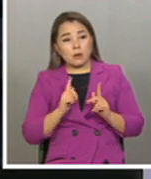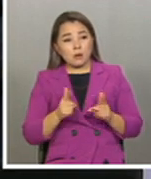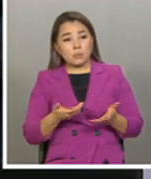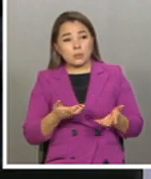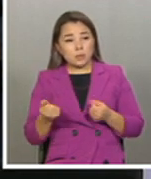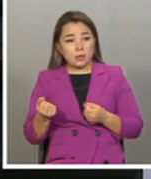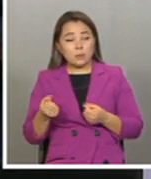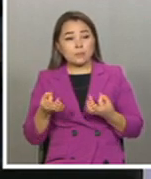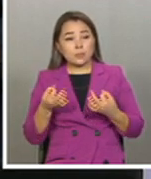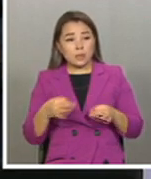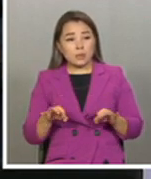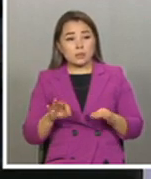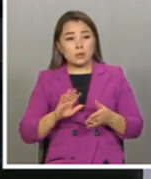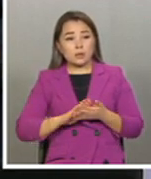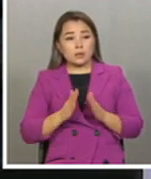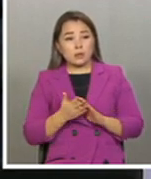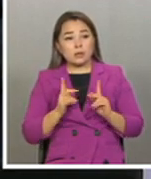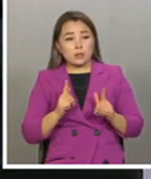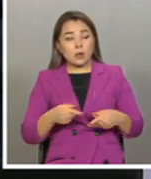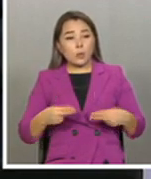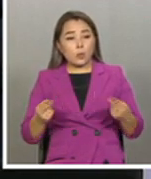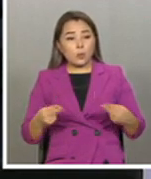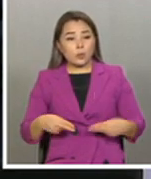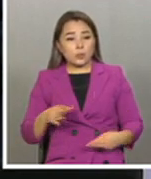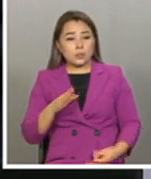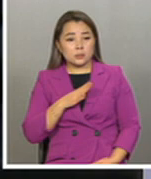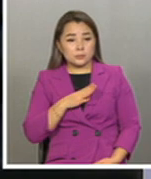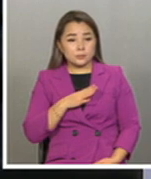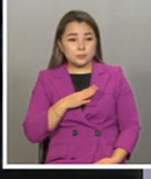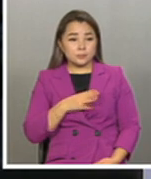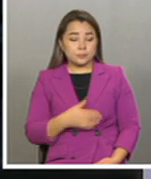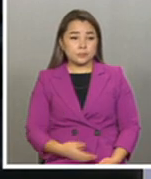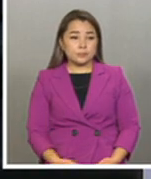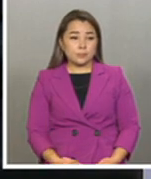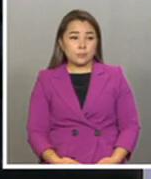бейбітшілік келісіміне қол қойды.